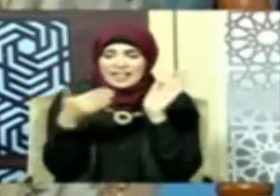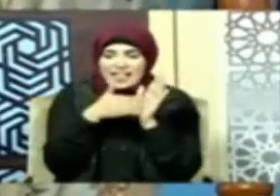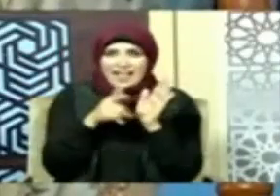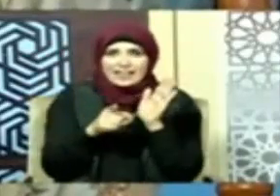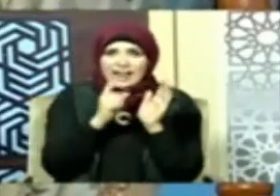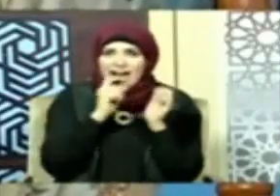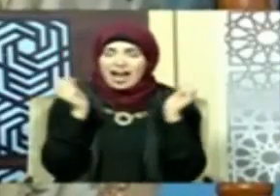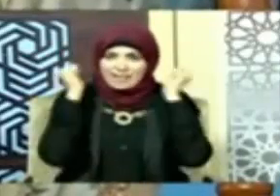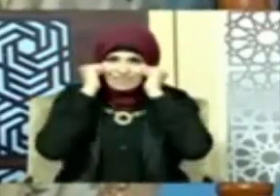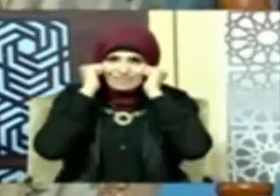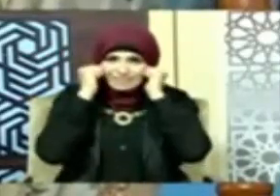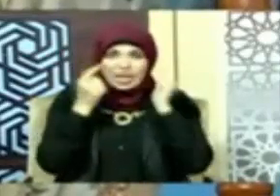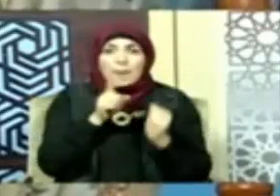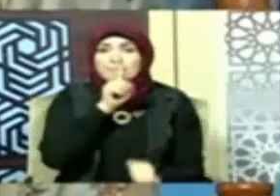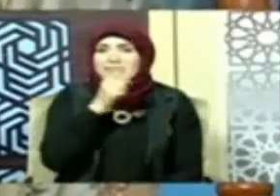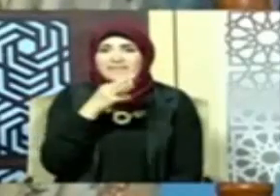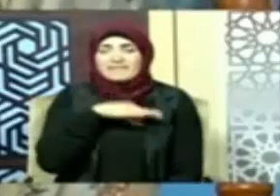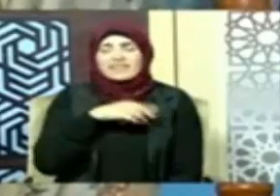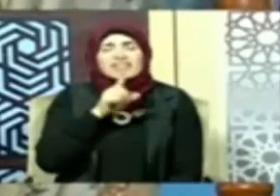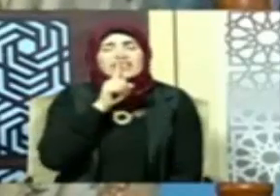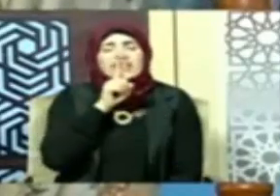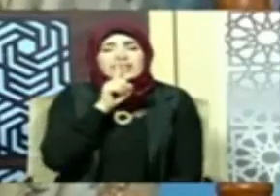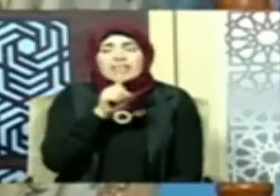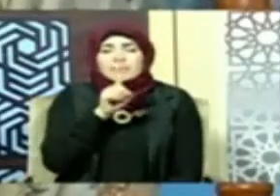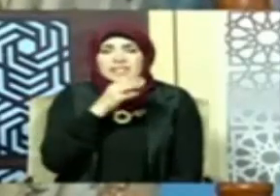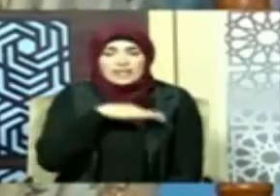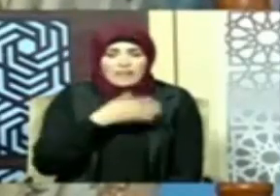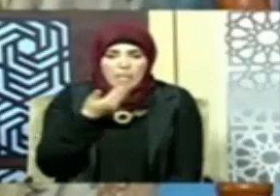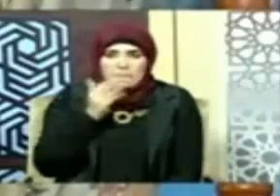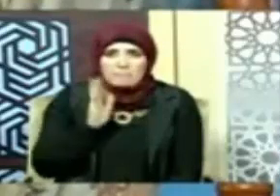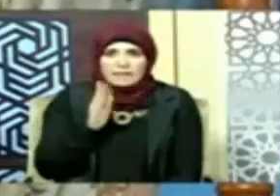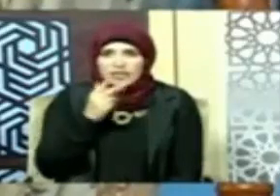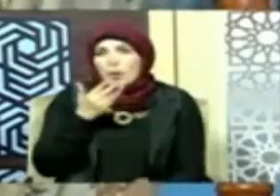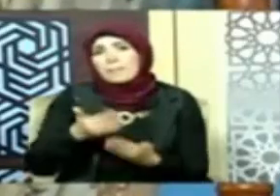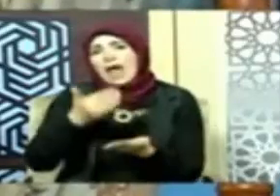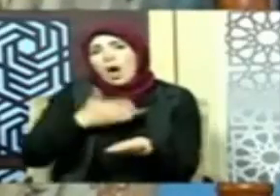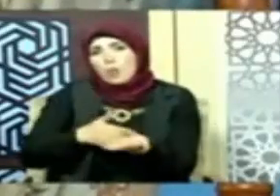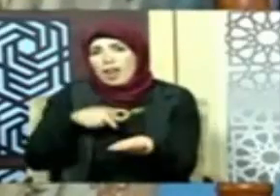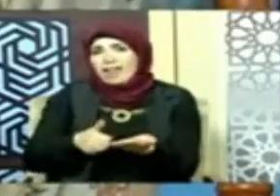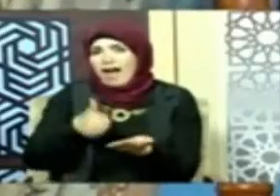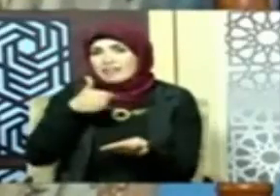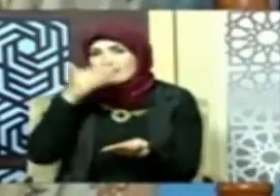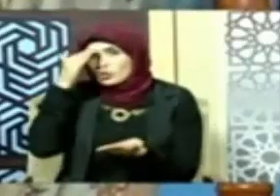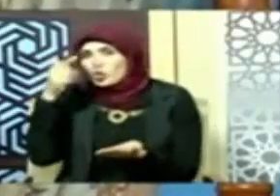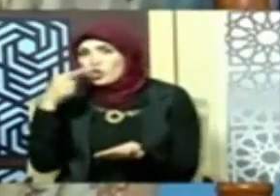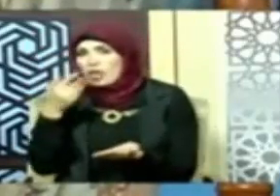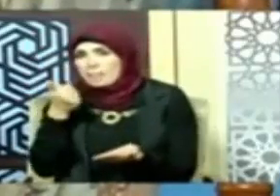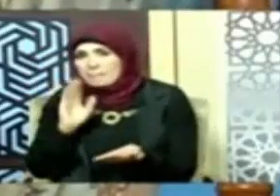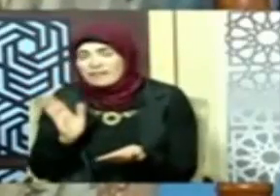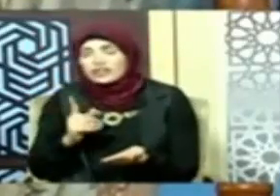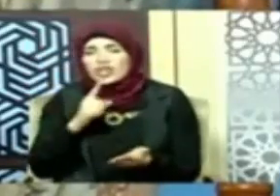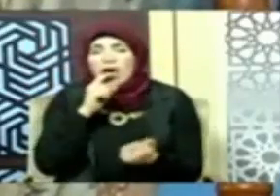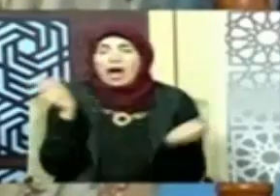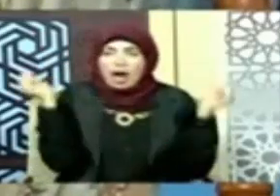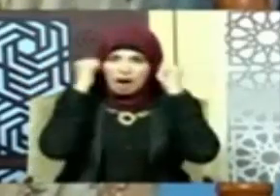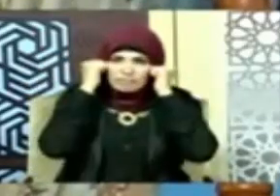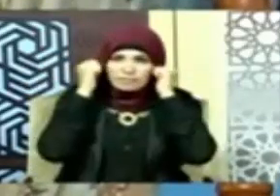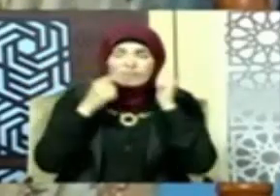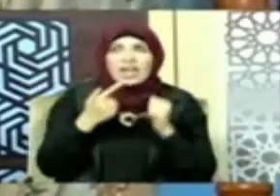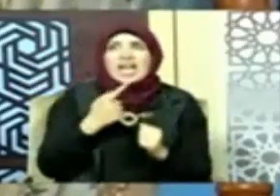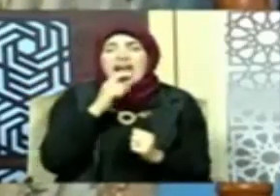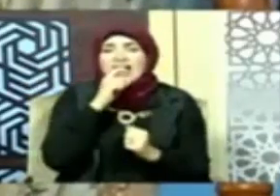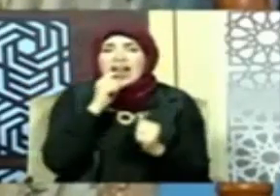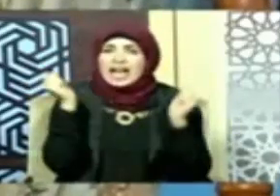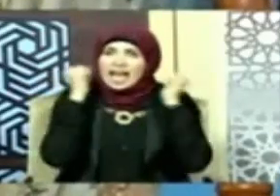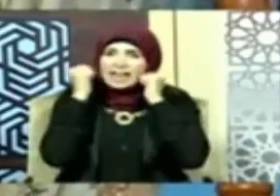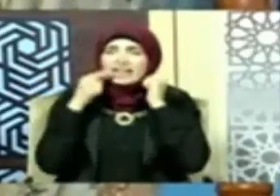يا ليتني لم أشرك بربي أحدا ولم تكن له فئة ينصرونه من دون